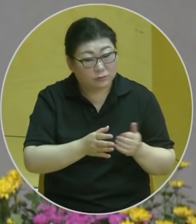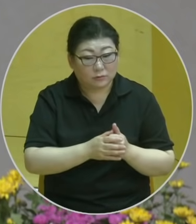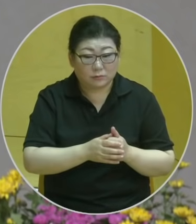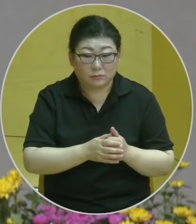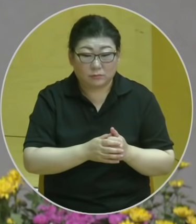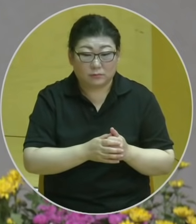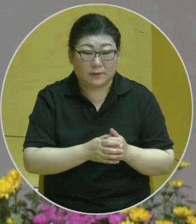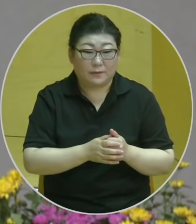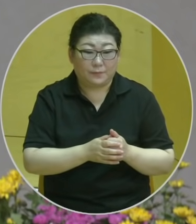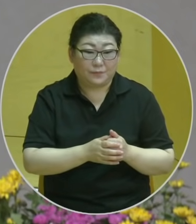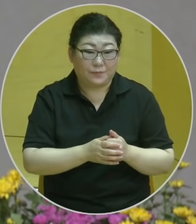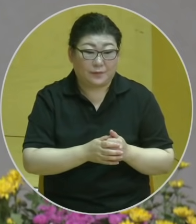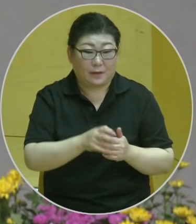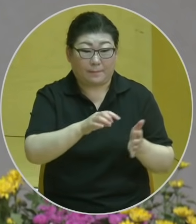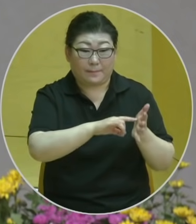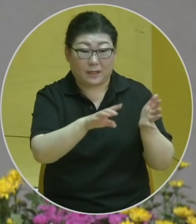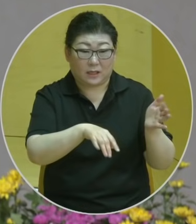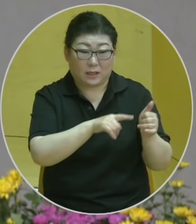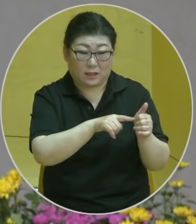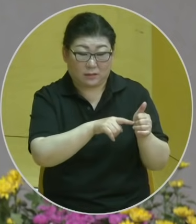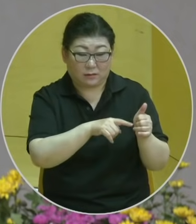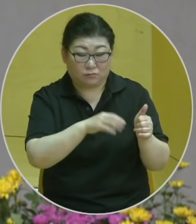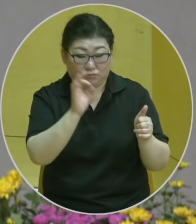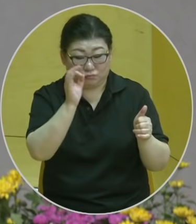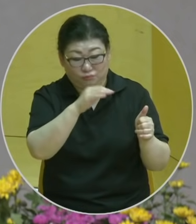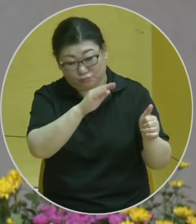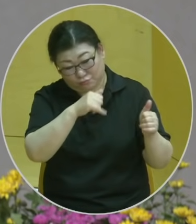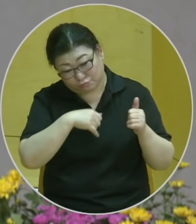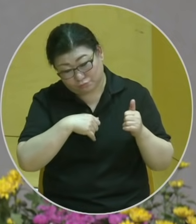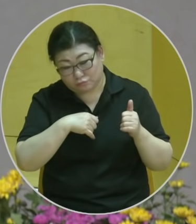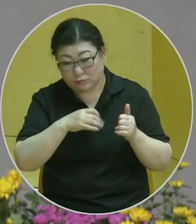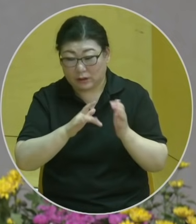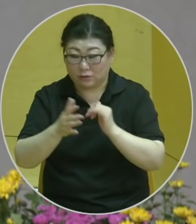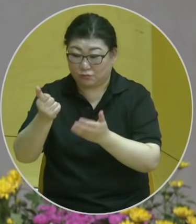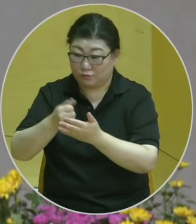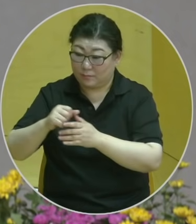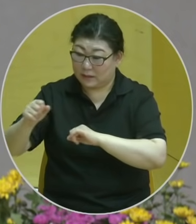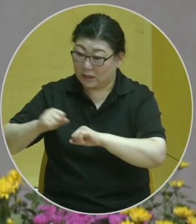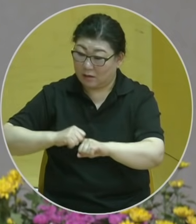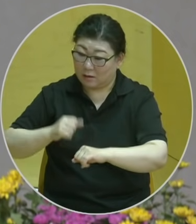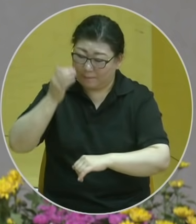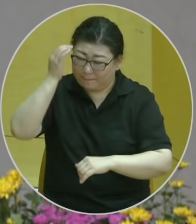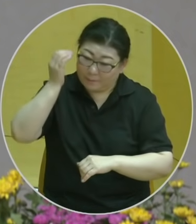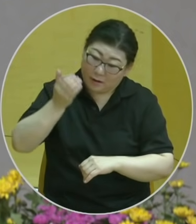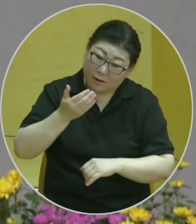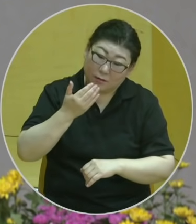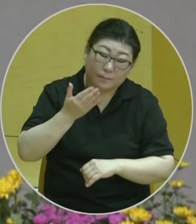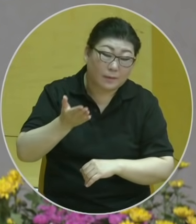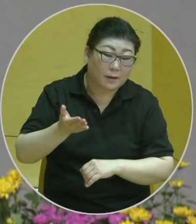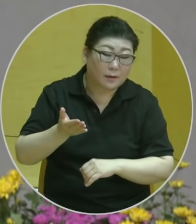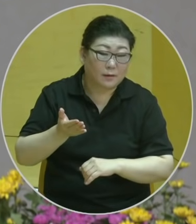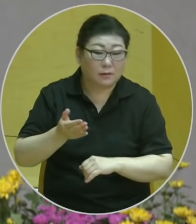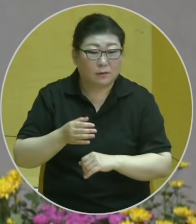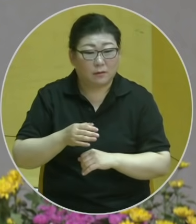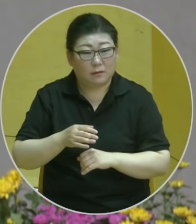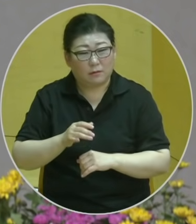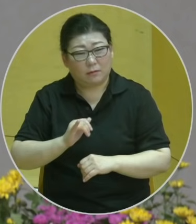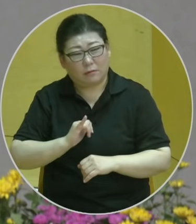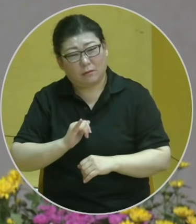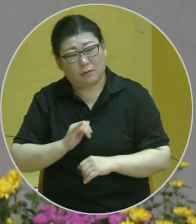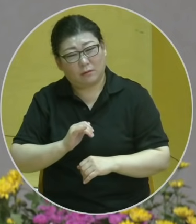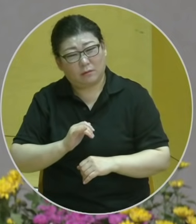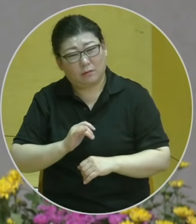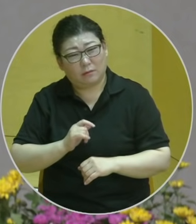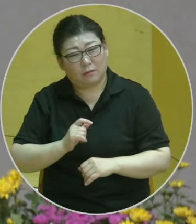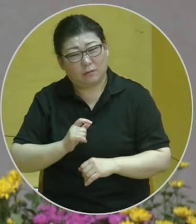사람을 부름으로 인해서 예수님의 사역에 방해가 될 수도 있겠고 영혼도 병들고 심령도 상해 있는